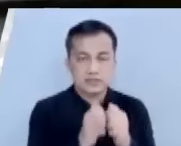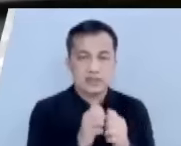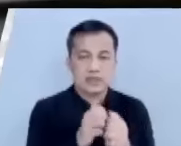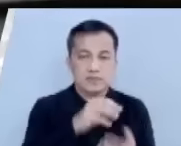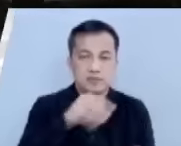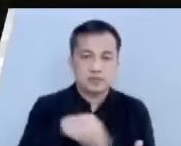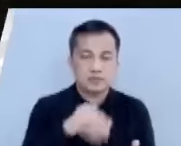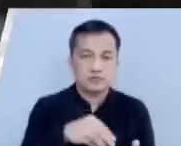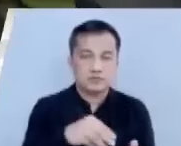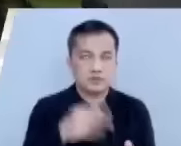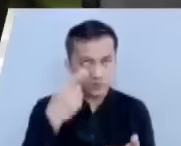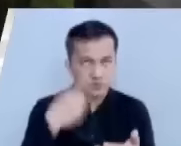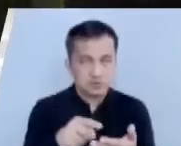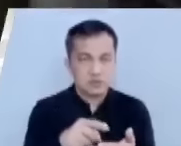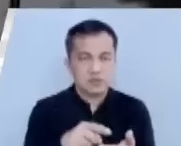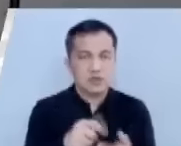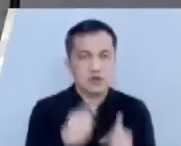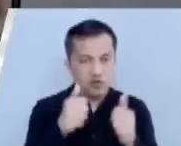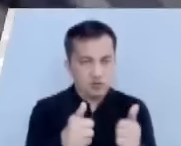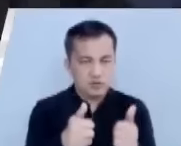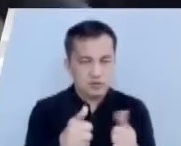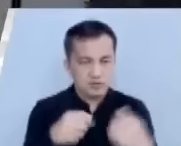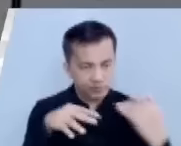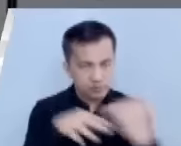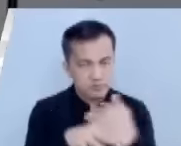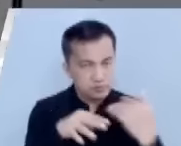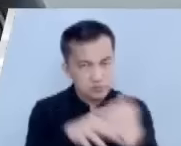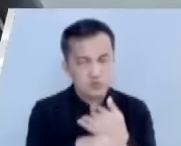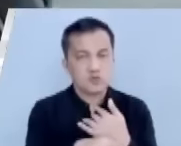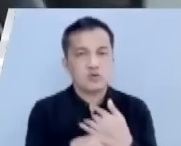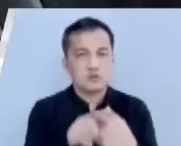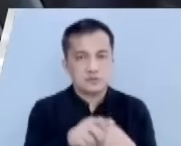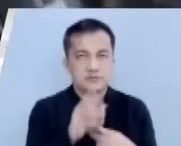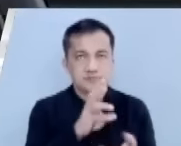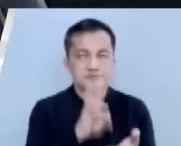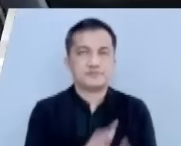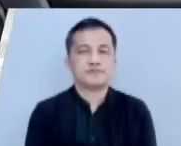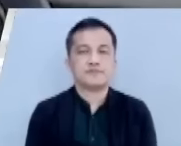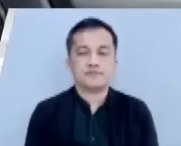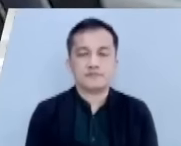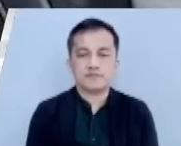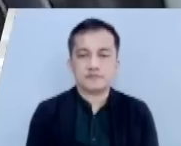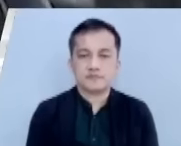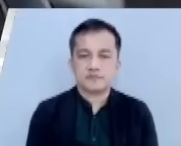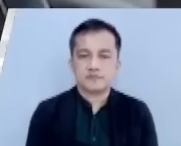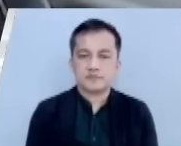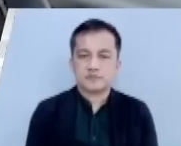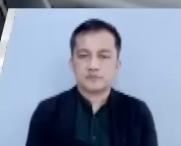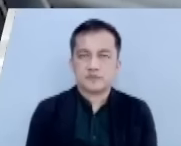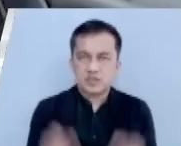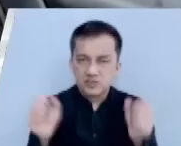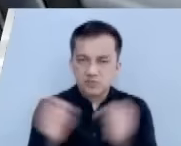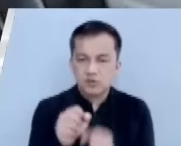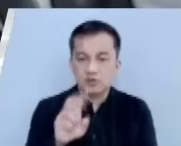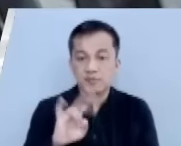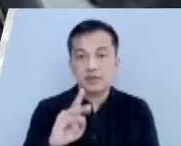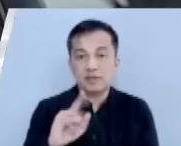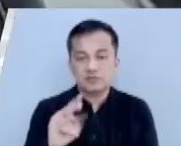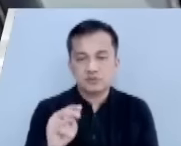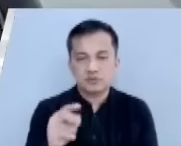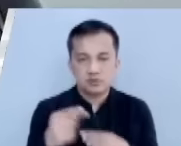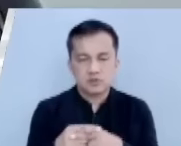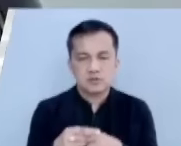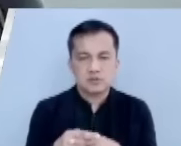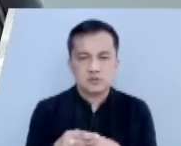nasa ayos ang daloy ng trapiko sa lugar. When it comes to the small violations, so we will just try to manage them